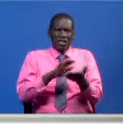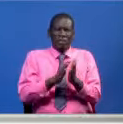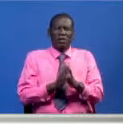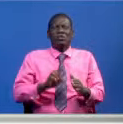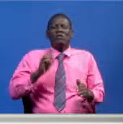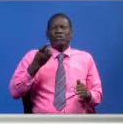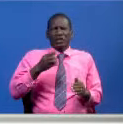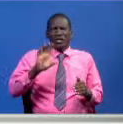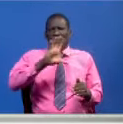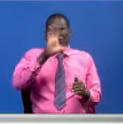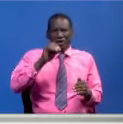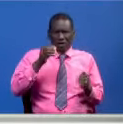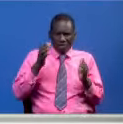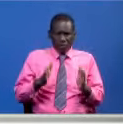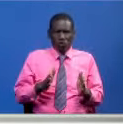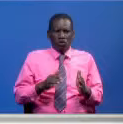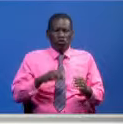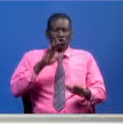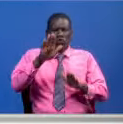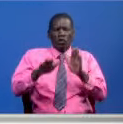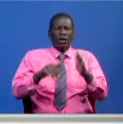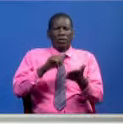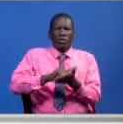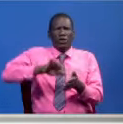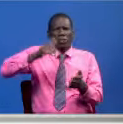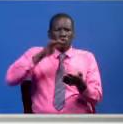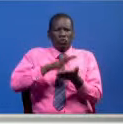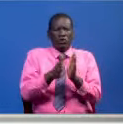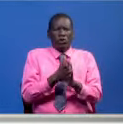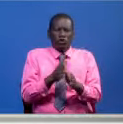mlima huo bila kutumia oksijeni ya ziada.